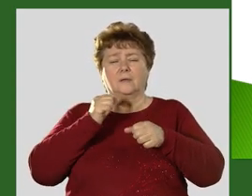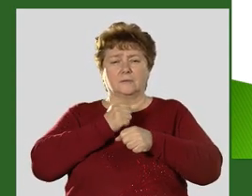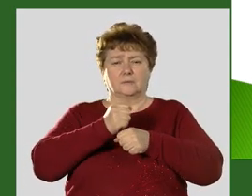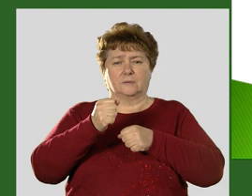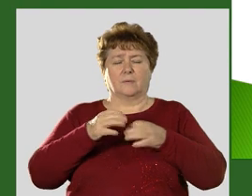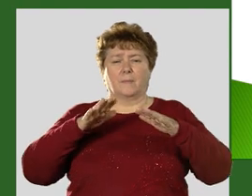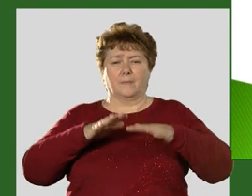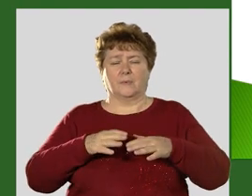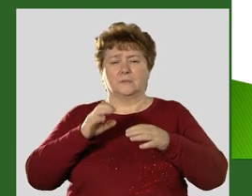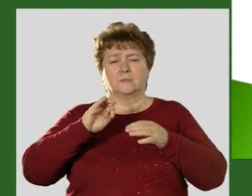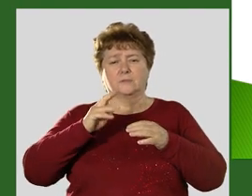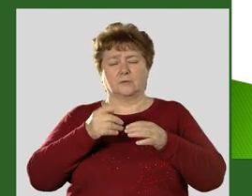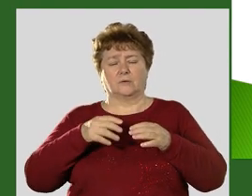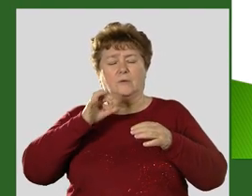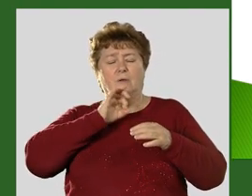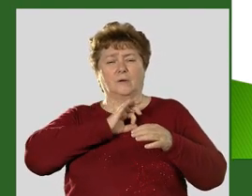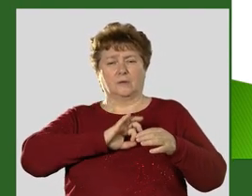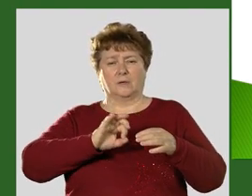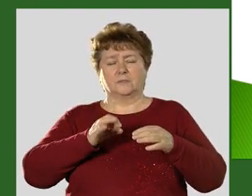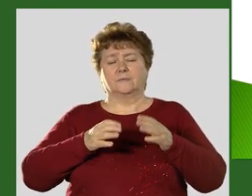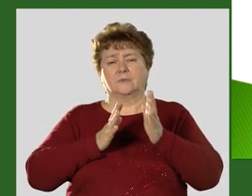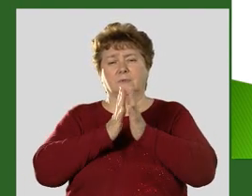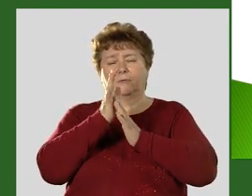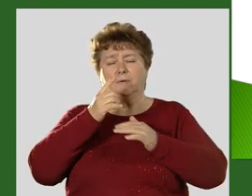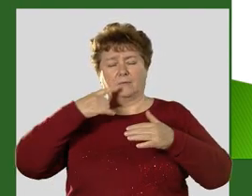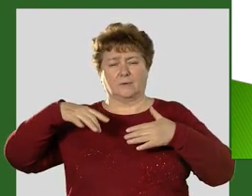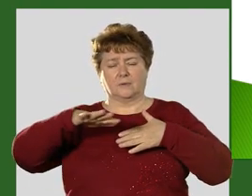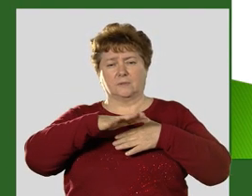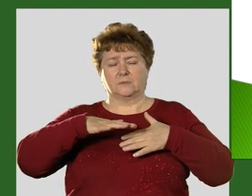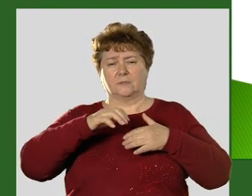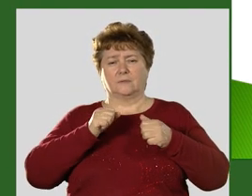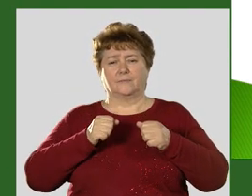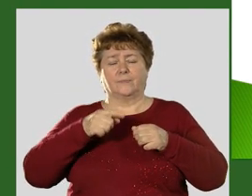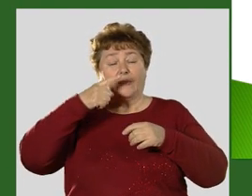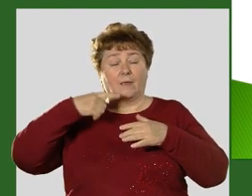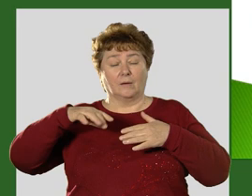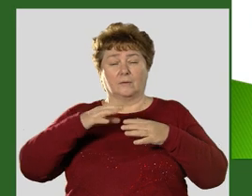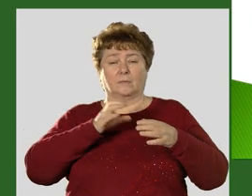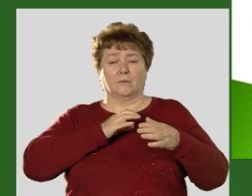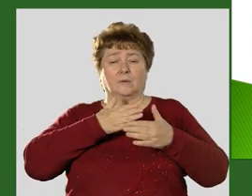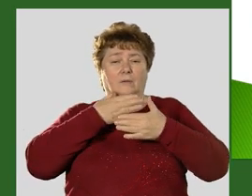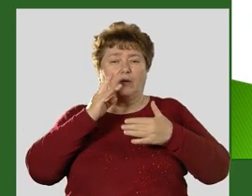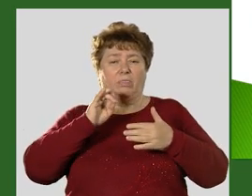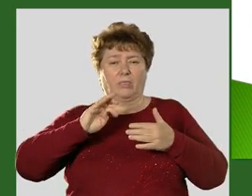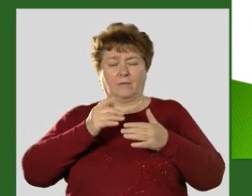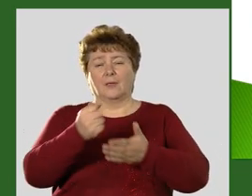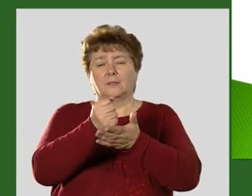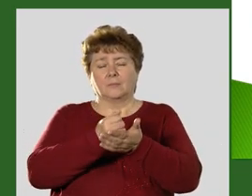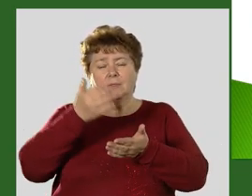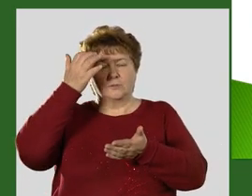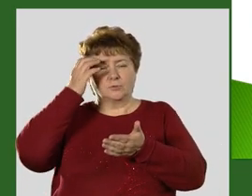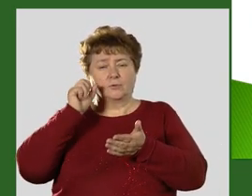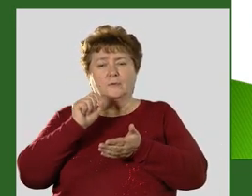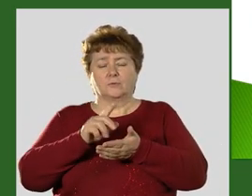и местное сырье – лекарственные травы Кыргызстана. Кыргызстан не богат нефтью. Запасы